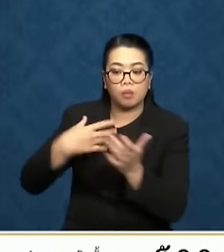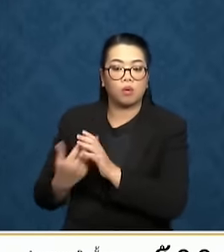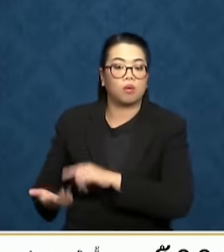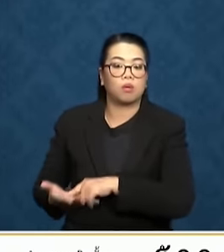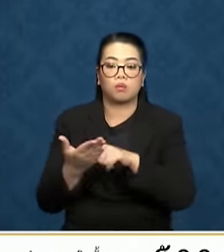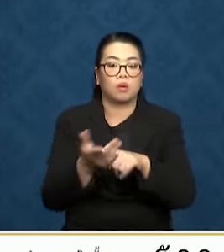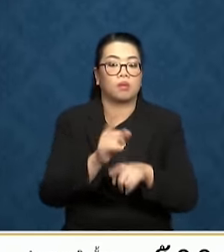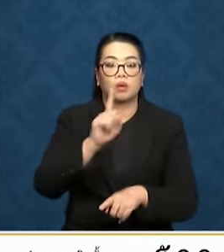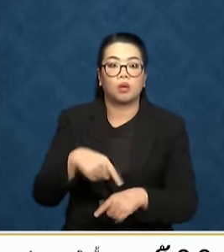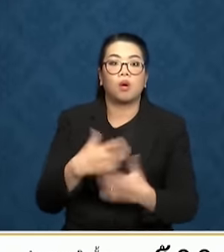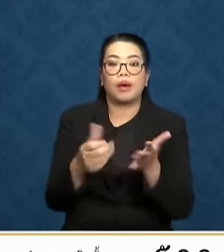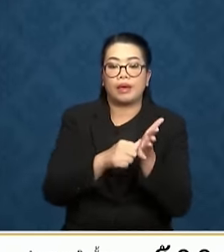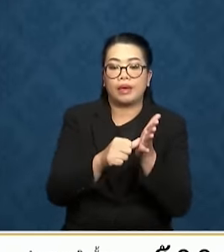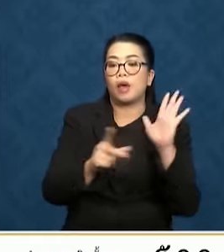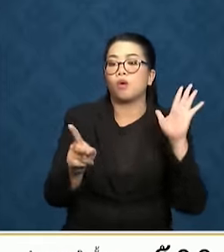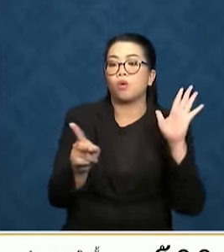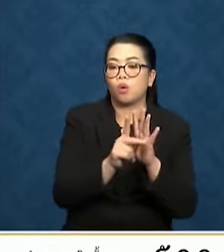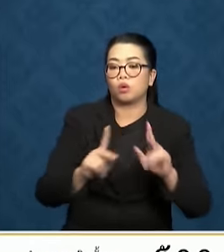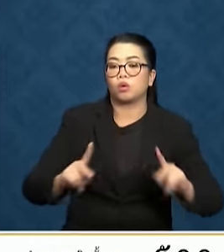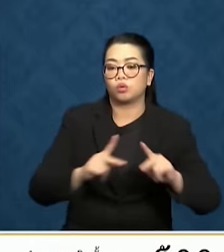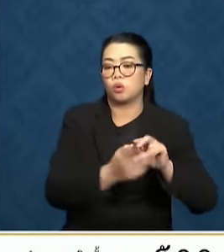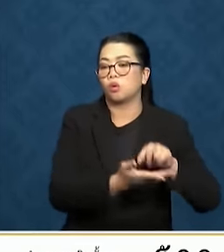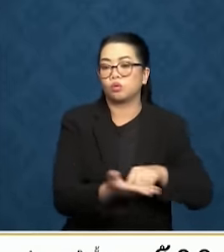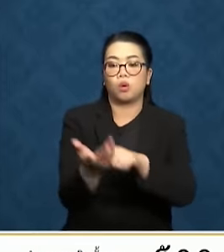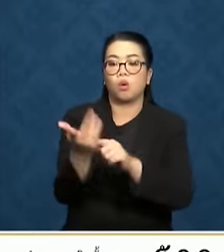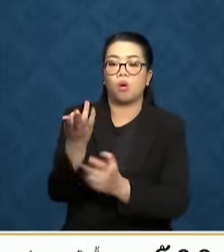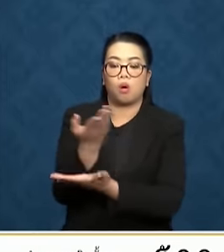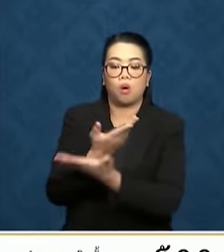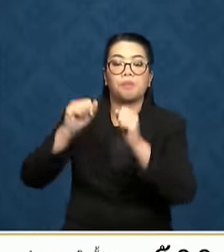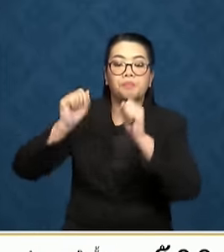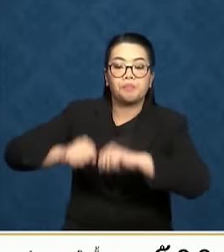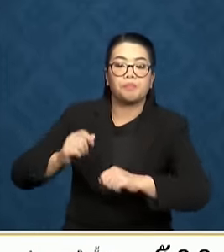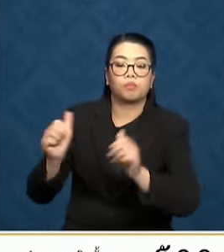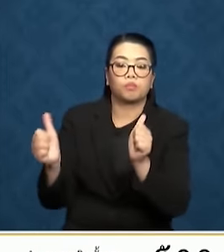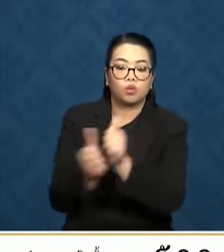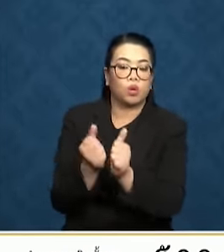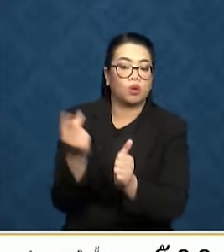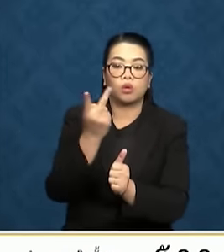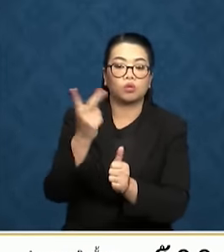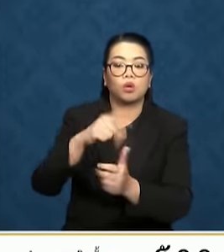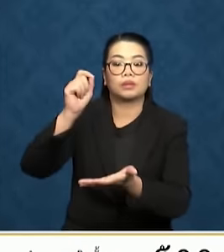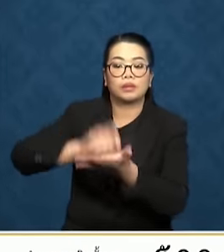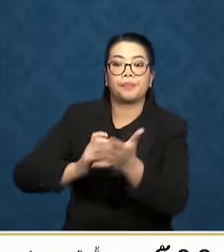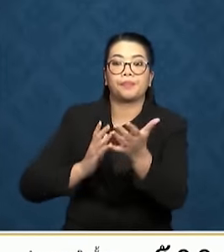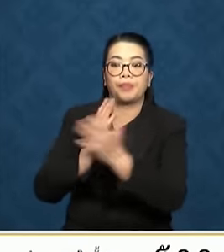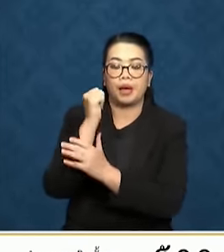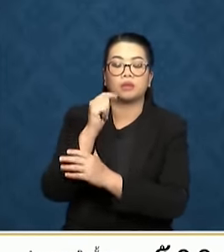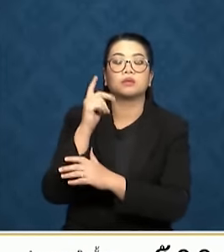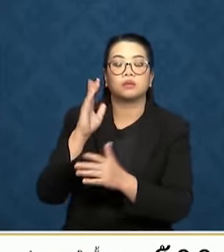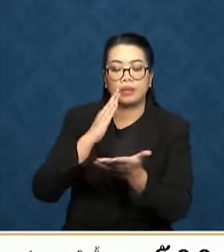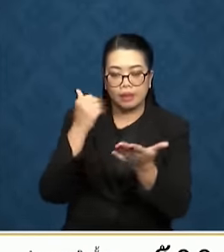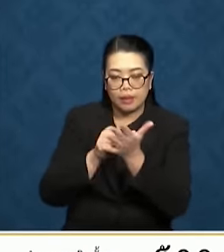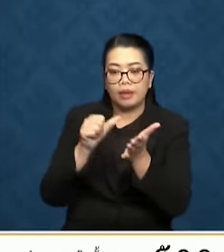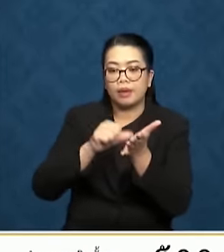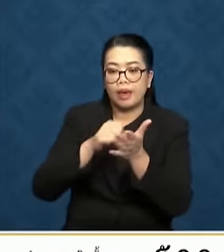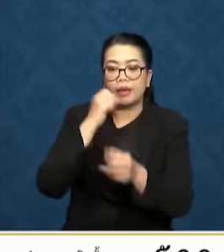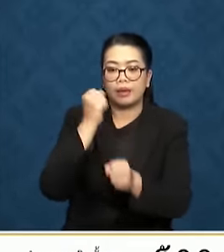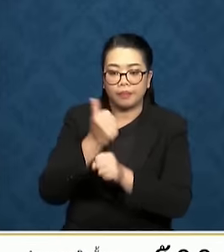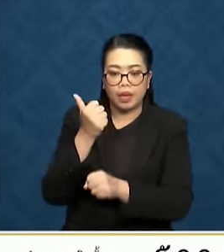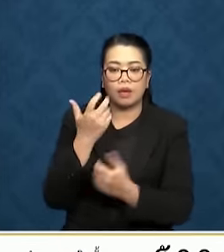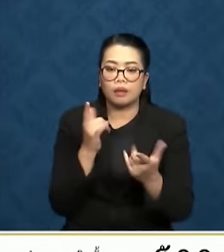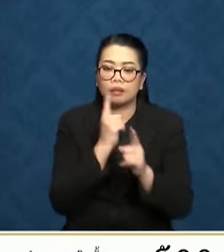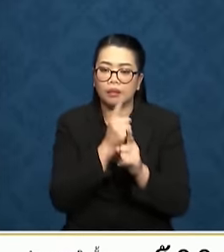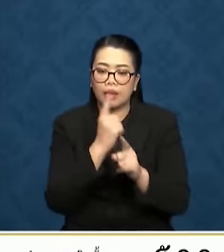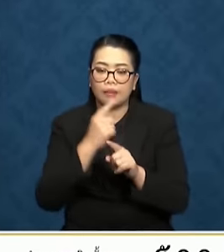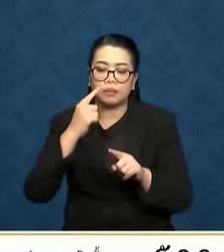ไปแค่แก้กฎกระทรวงส่งเข้ารมท่านรัฐมนตรีช่วยทั้ง 2คนที่นั่งอยู่ตรงนี้ก็สามารถที่จะทำได้ผมก็ตามข่าว